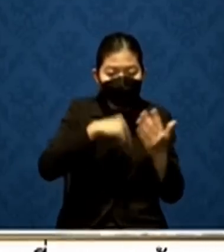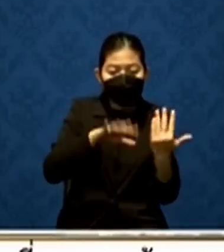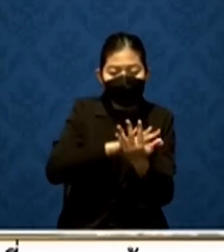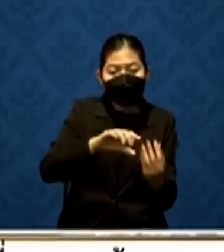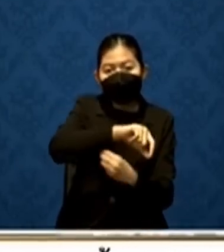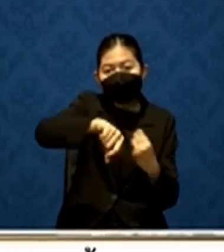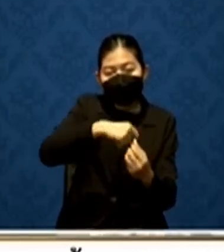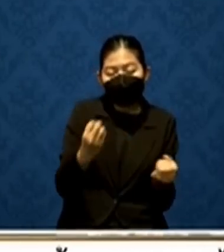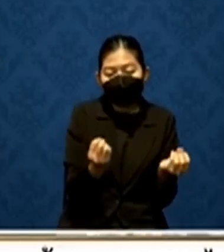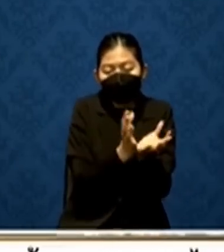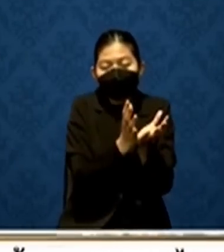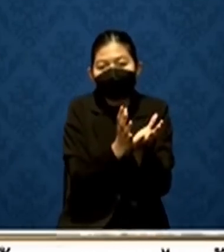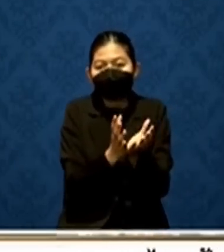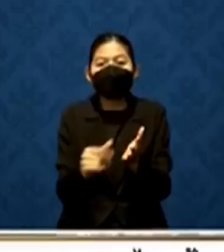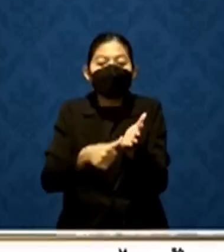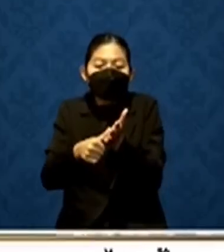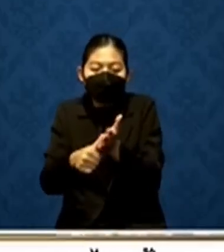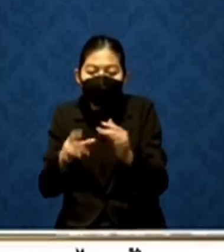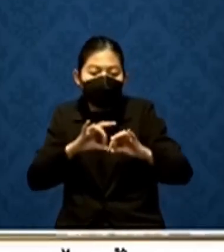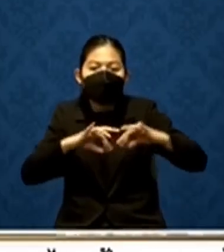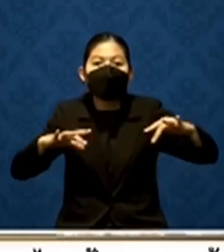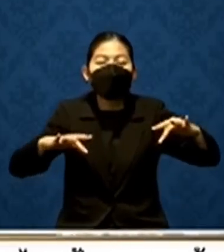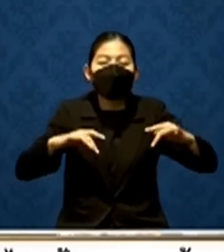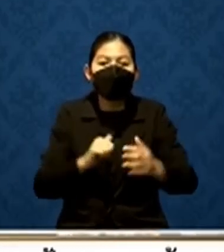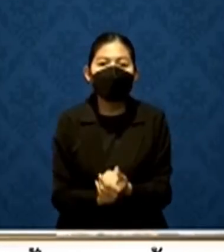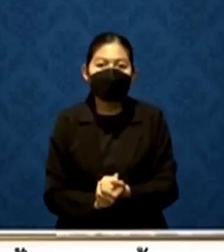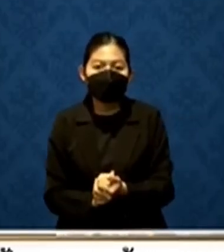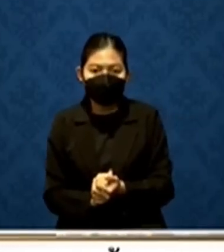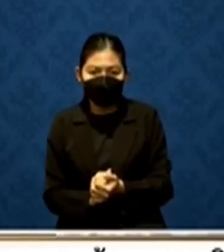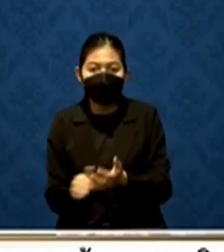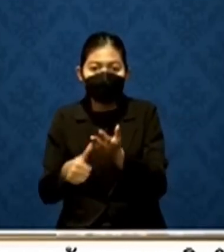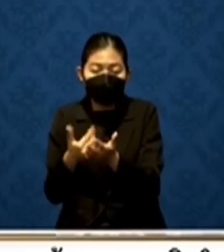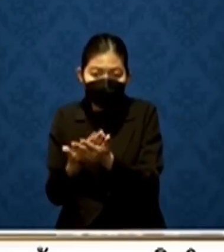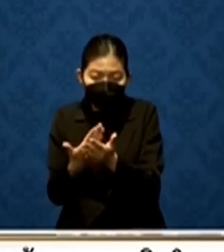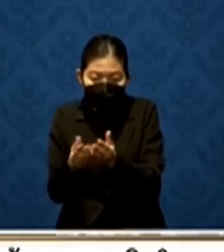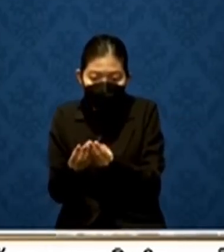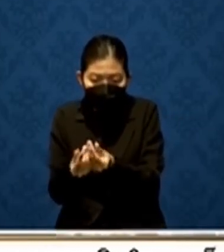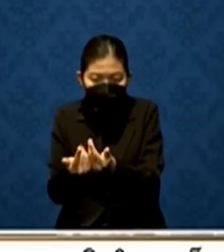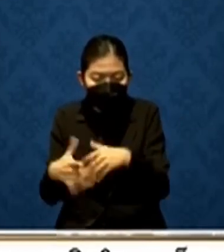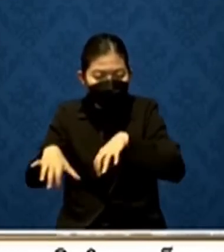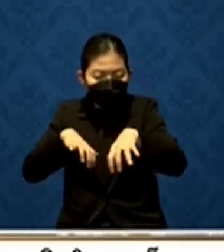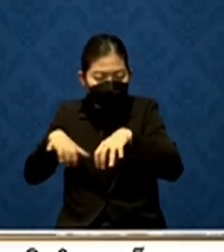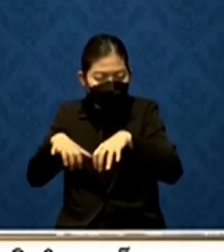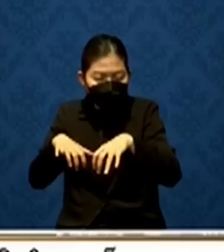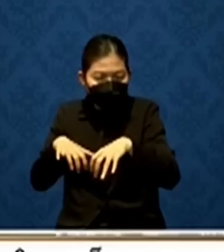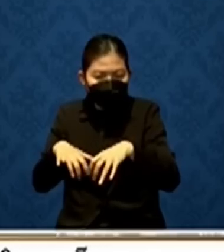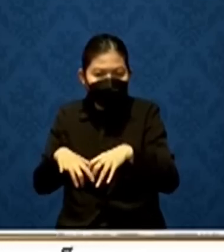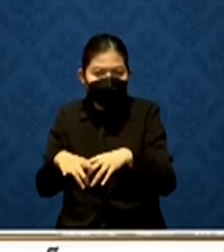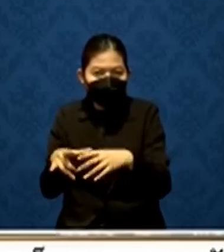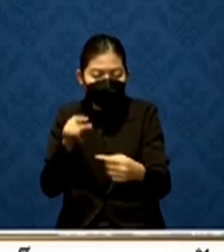รุนแรงไม่กำกับดูแลการใช้งบมารแผ่นดินให้เป็นไปอย่างมีประสิทธิภาพมี